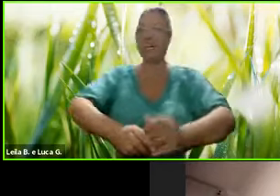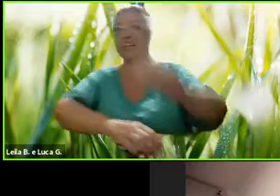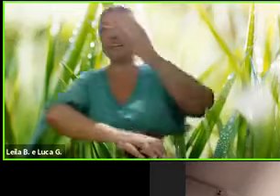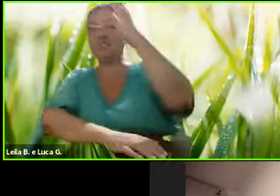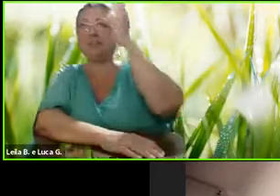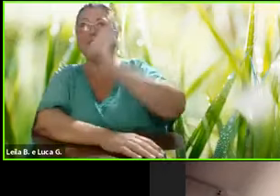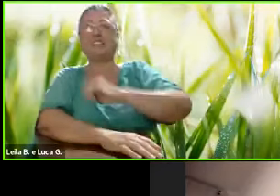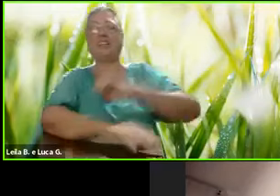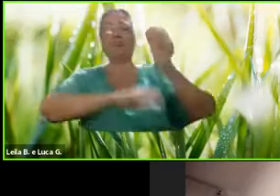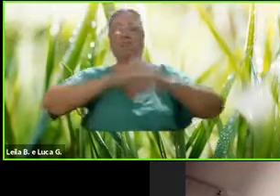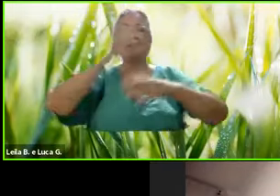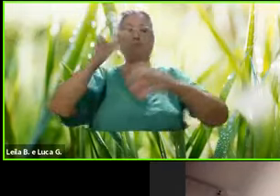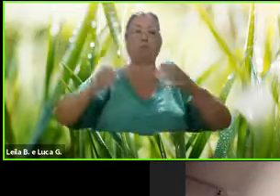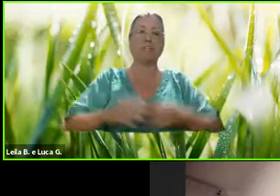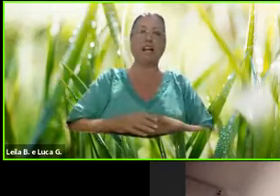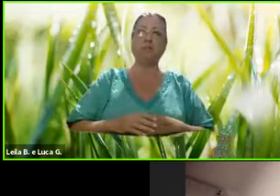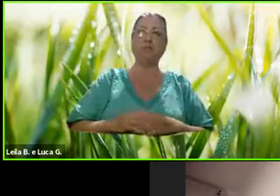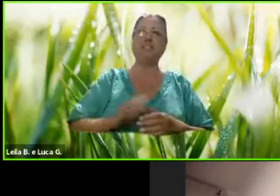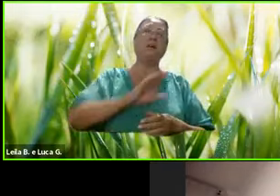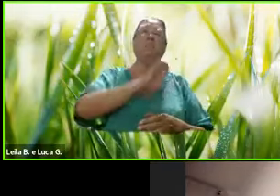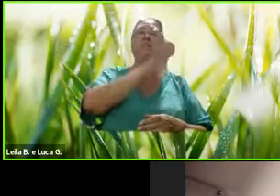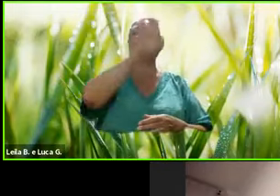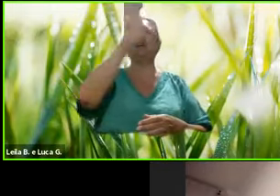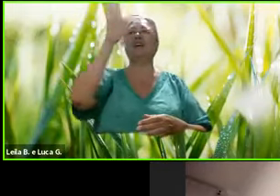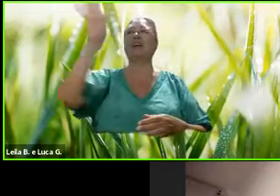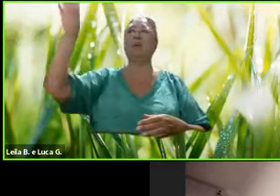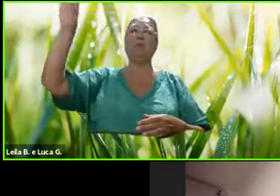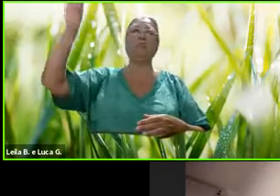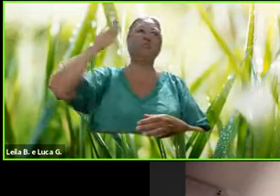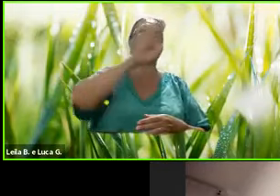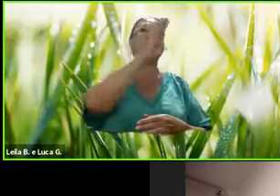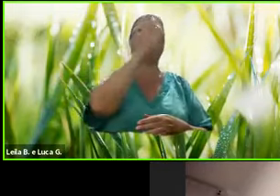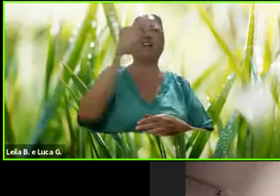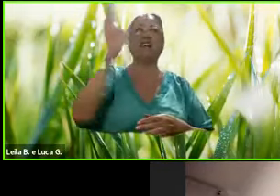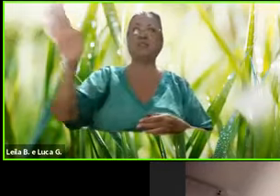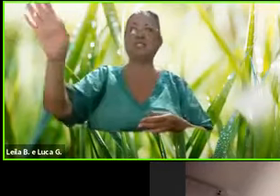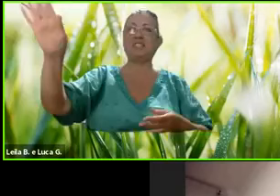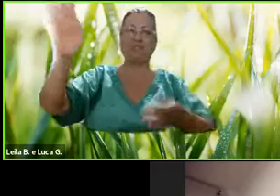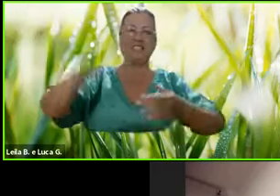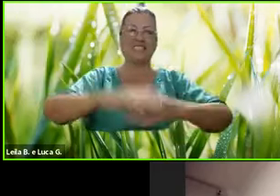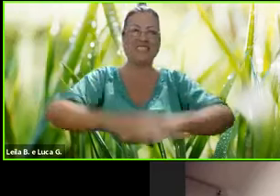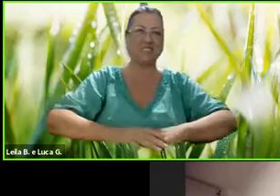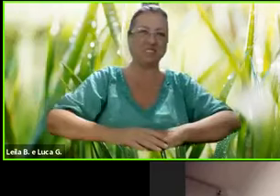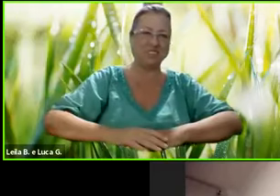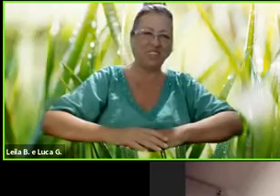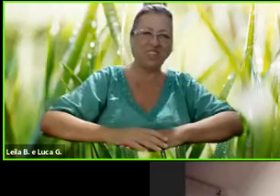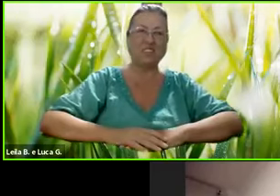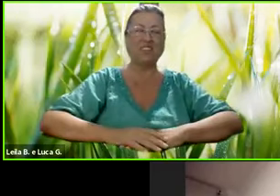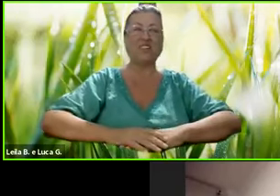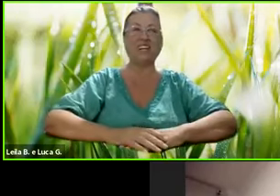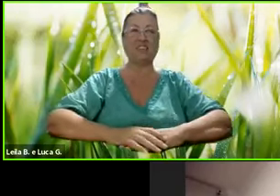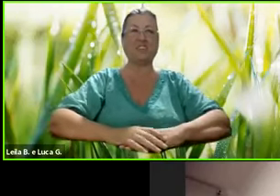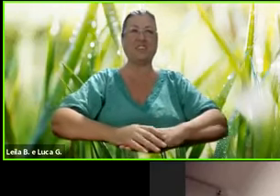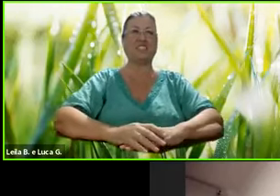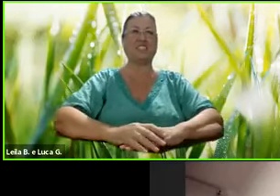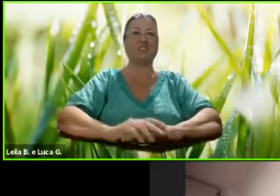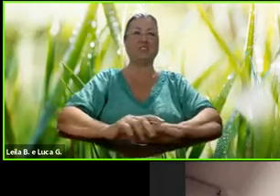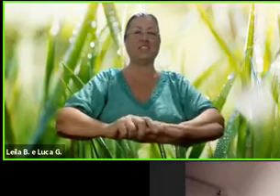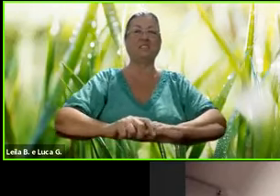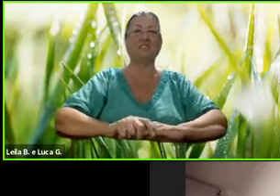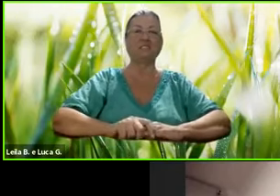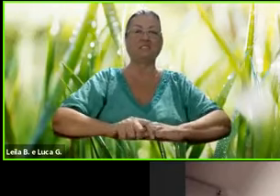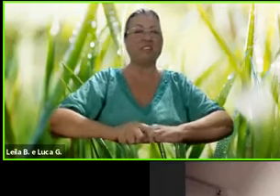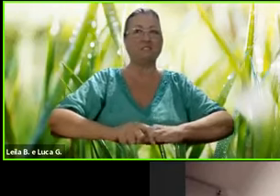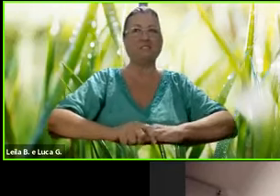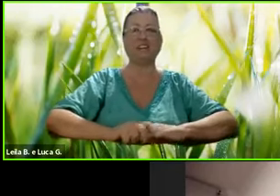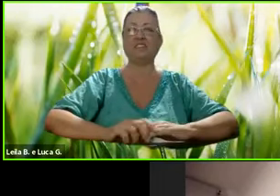mi lascio andare nei pensieri, faccio come Andrea Luiz, comincio a viaggiare in questi pensieri quando leggo queste